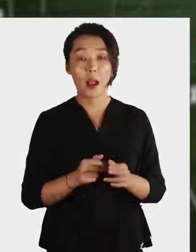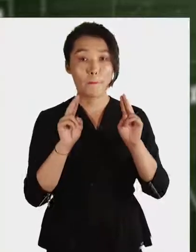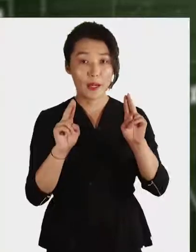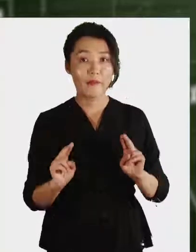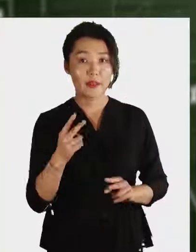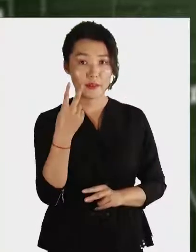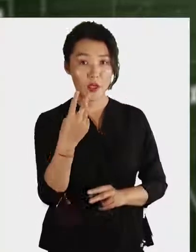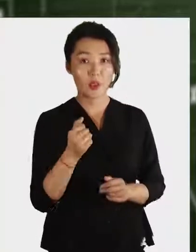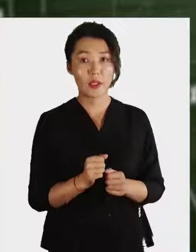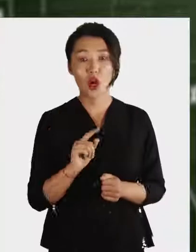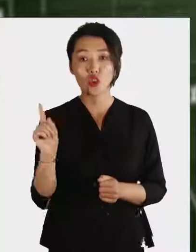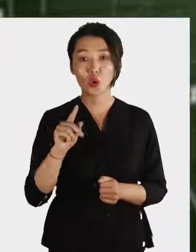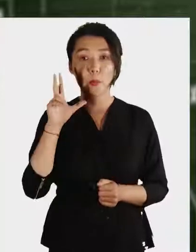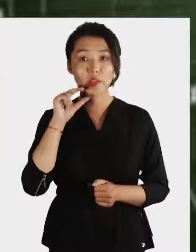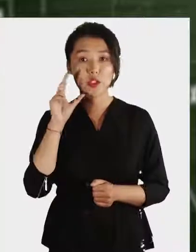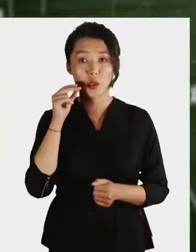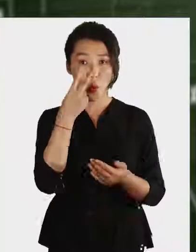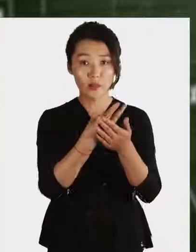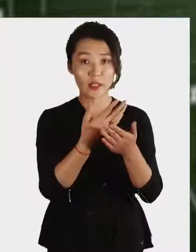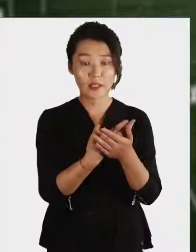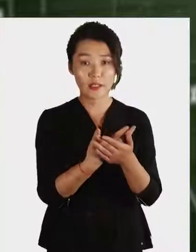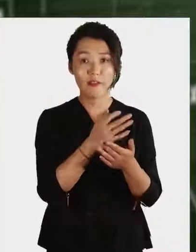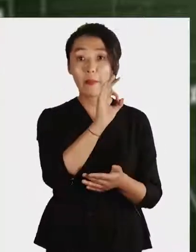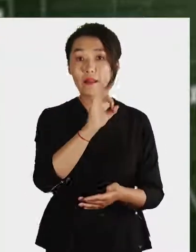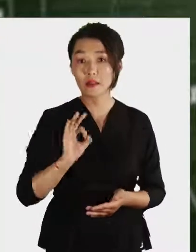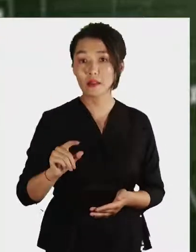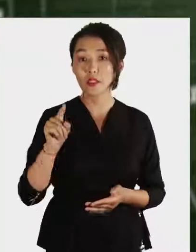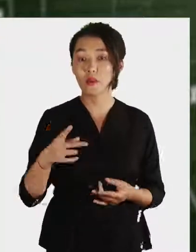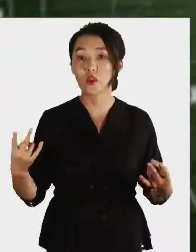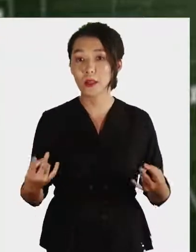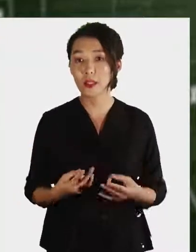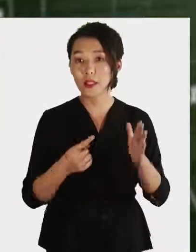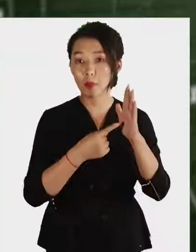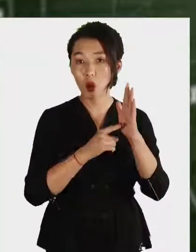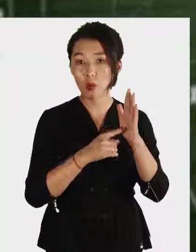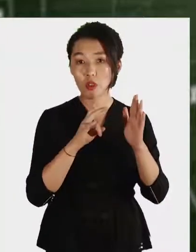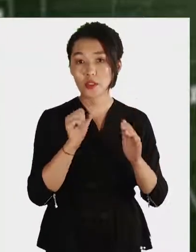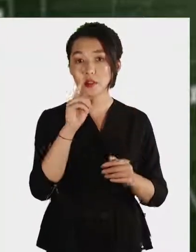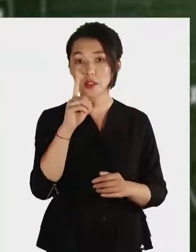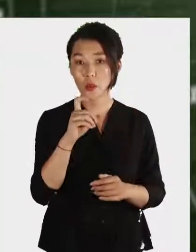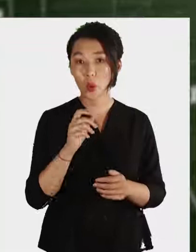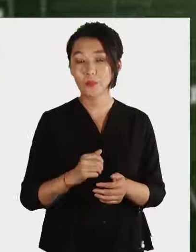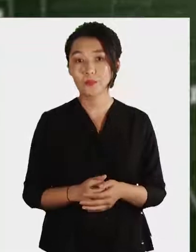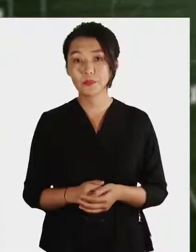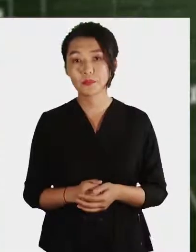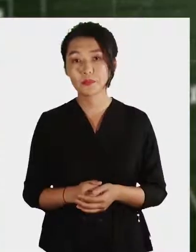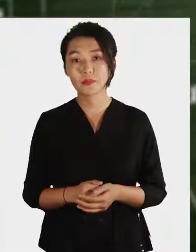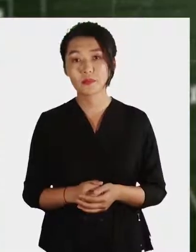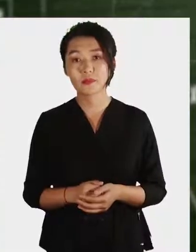правилу. Чтобы число выразить в процентах, его необходимо умножить на 100.